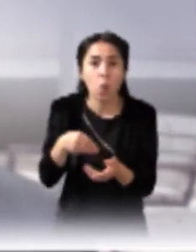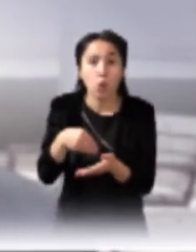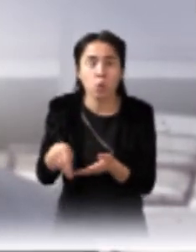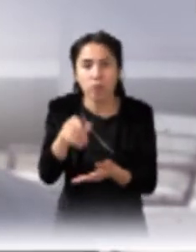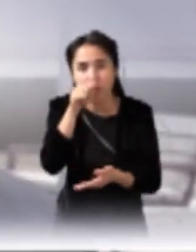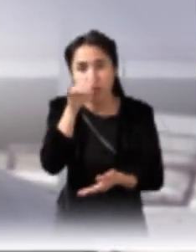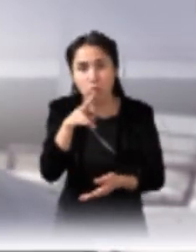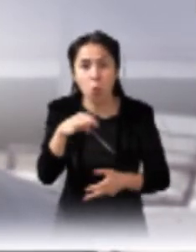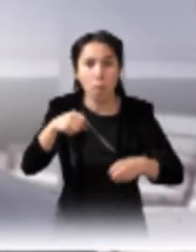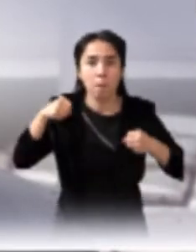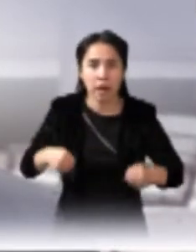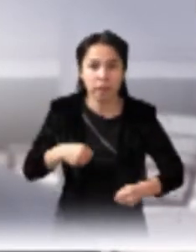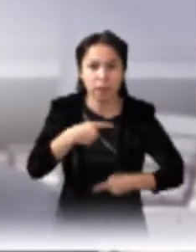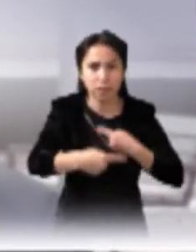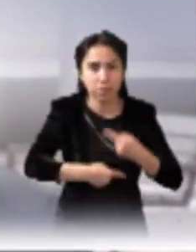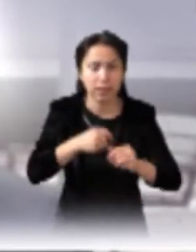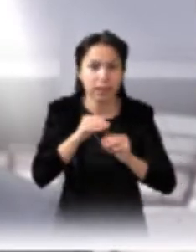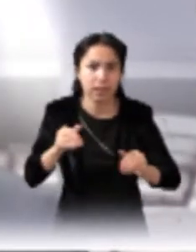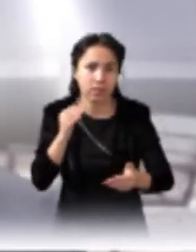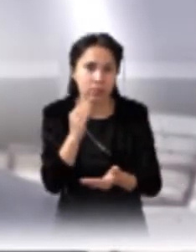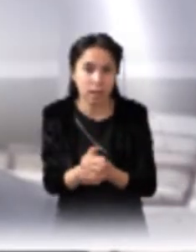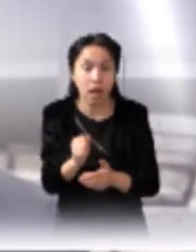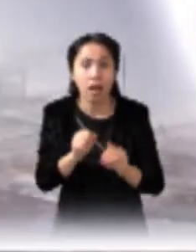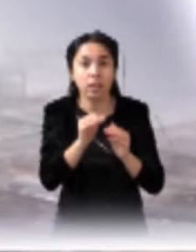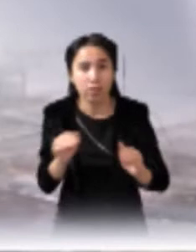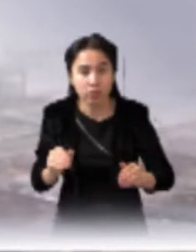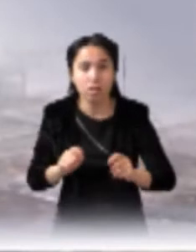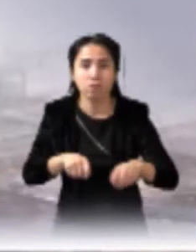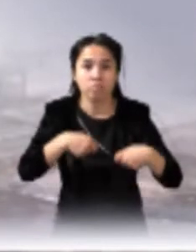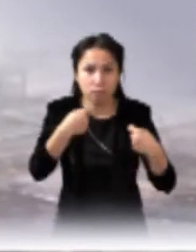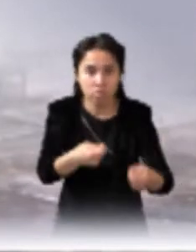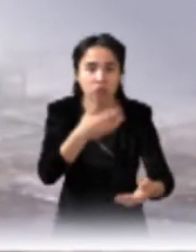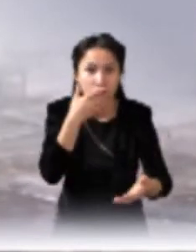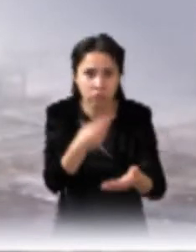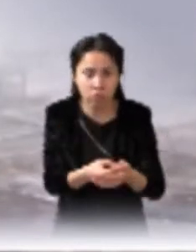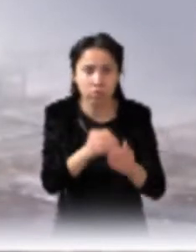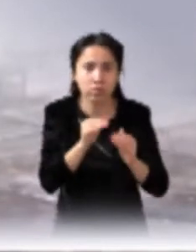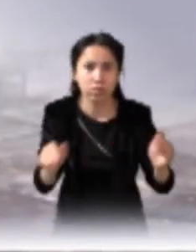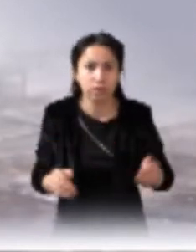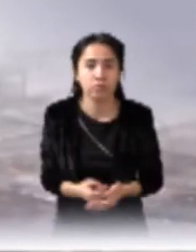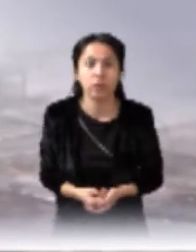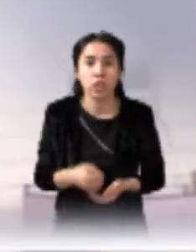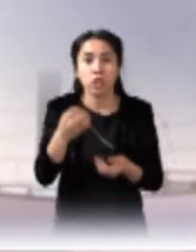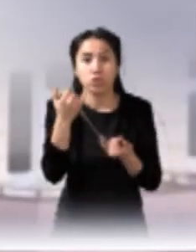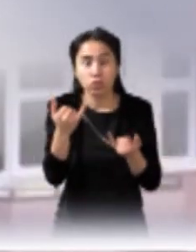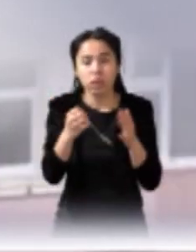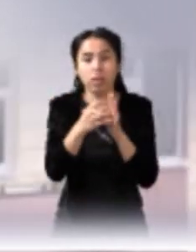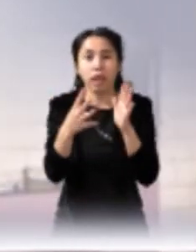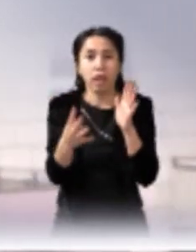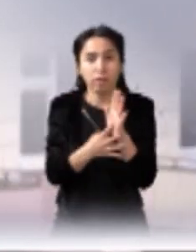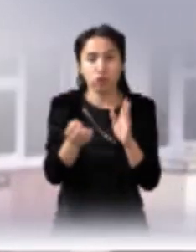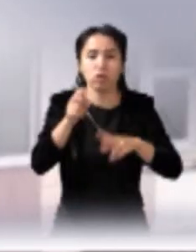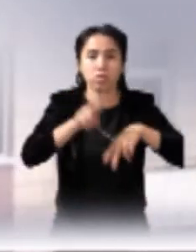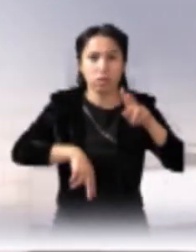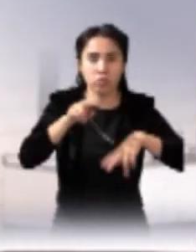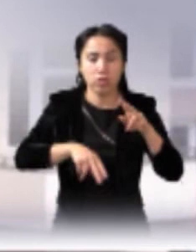могут, но имеют право оставить своим детям, а те, в свою очередь, своим. Отметим, что сейчас идет строительство еще 19 домов и